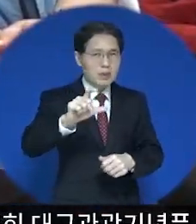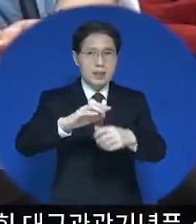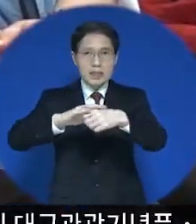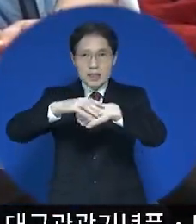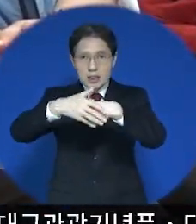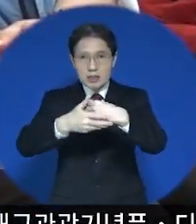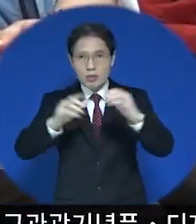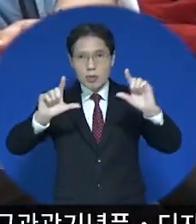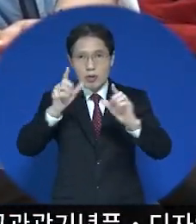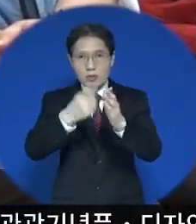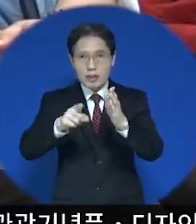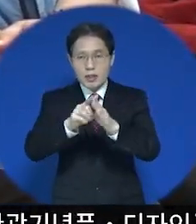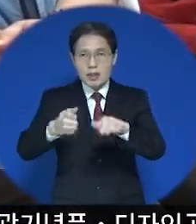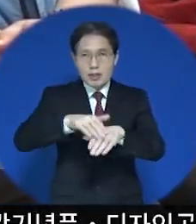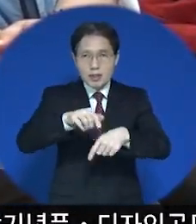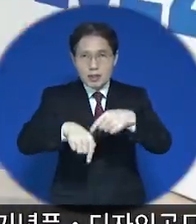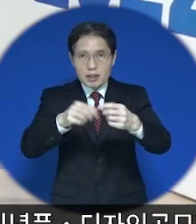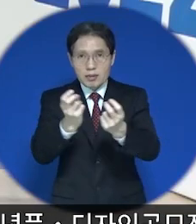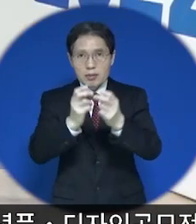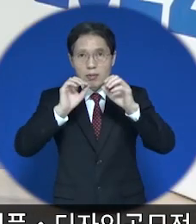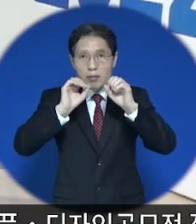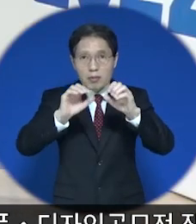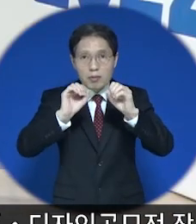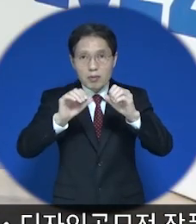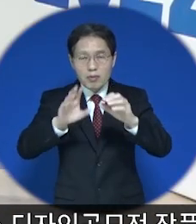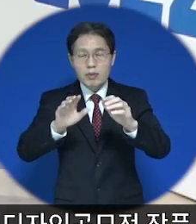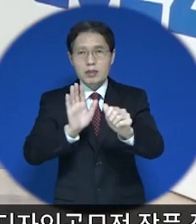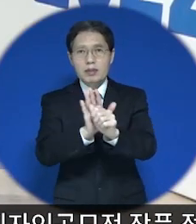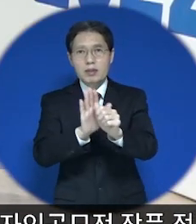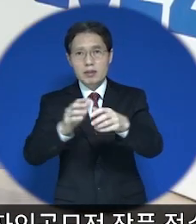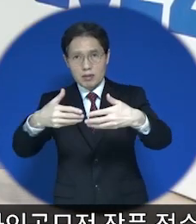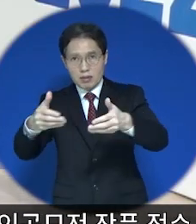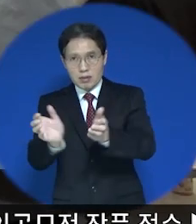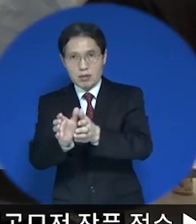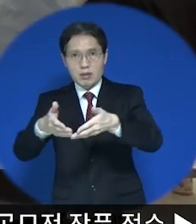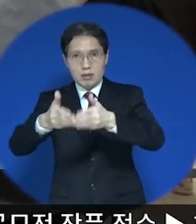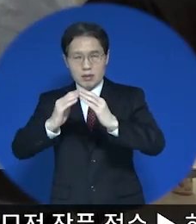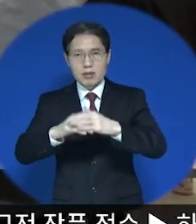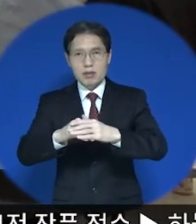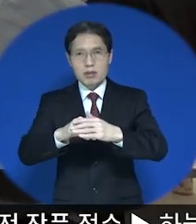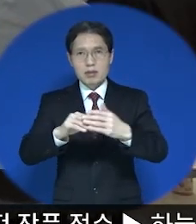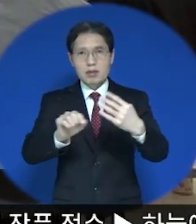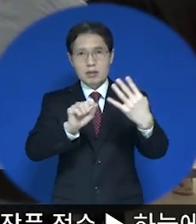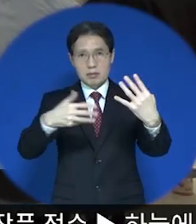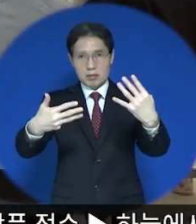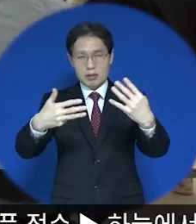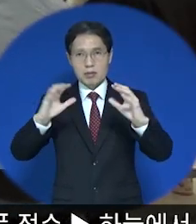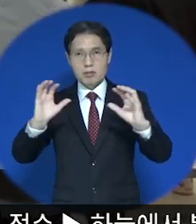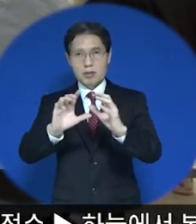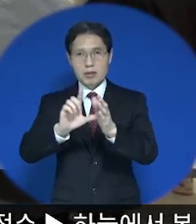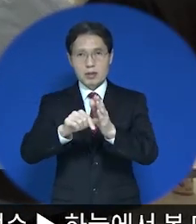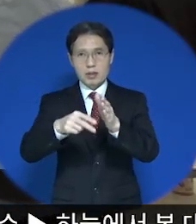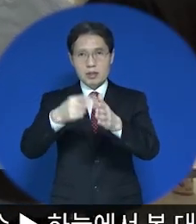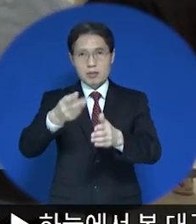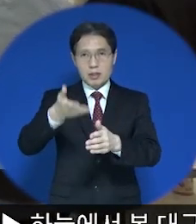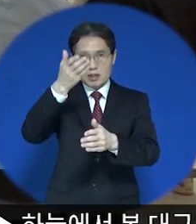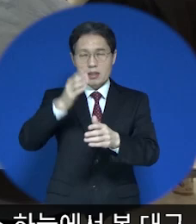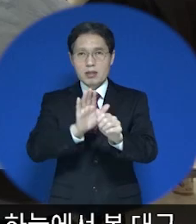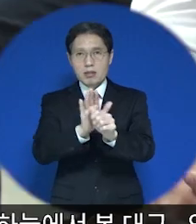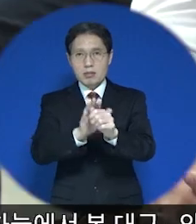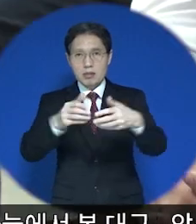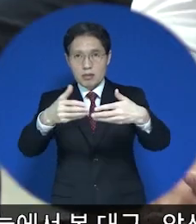위한 실천방안을 홍보할 수 있는 서포터즈 발대식을 열었습니다 지난 8일 열린 발대식에는 200명의